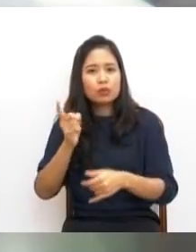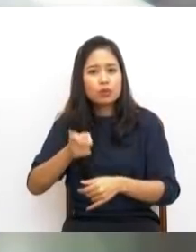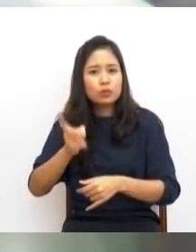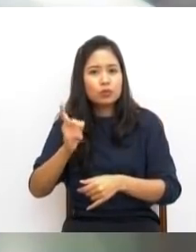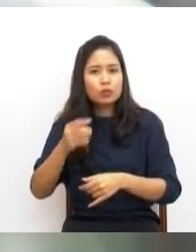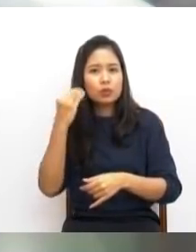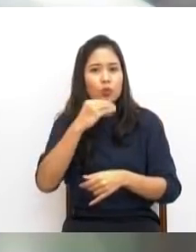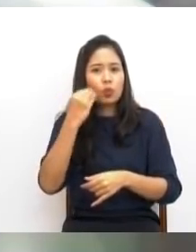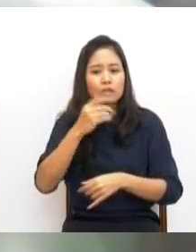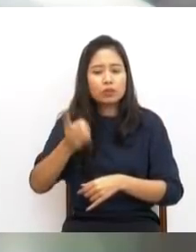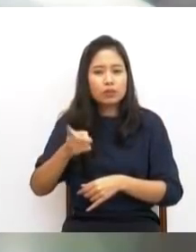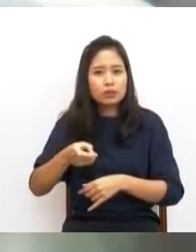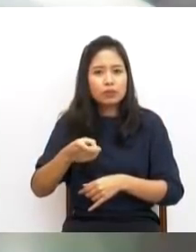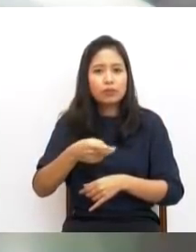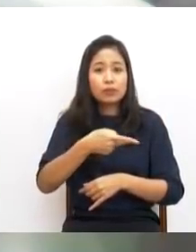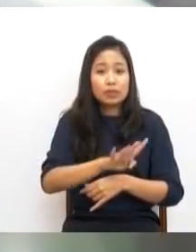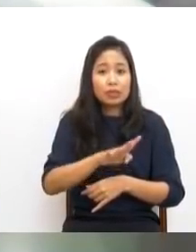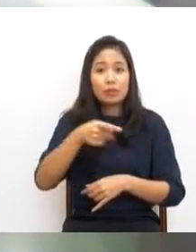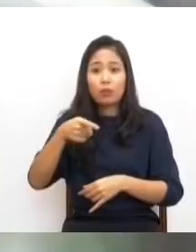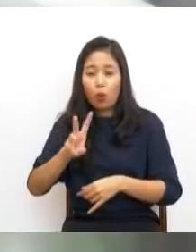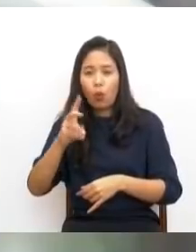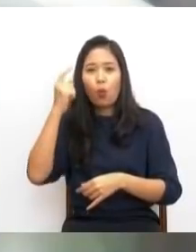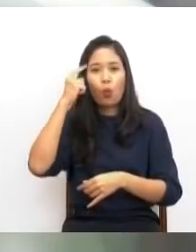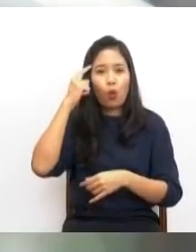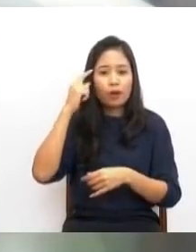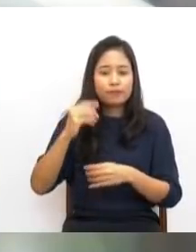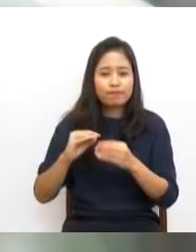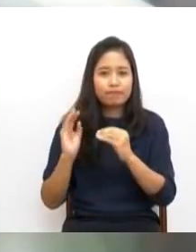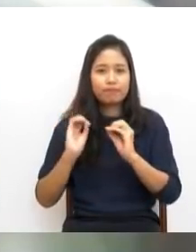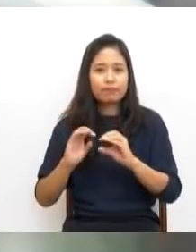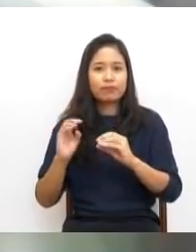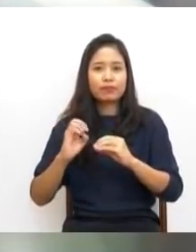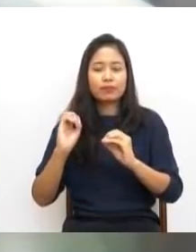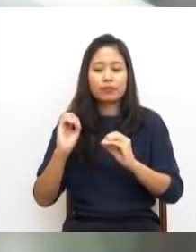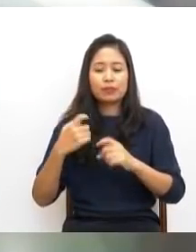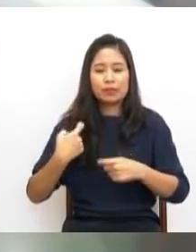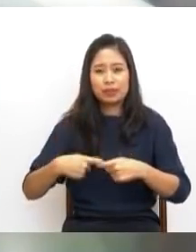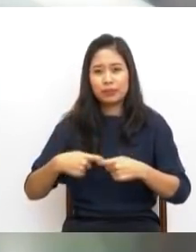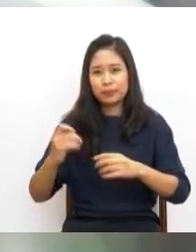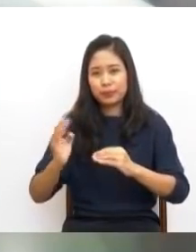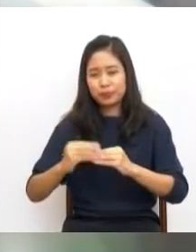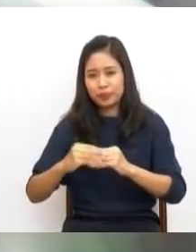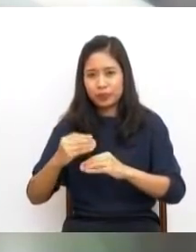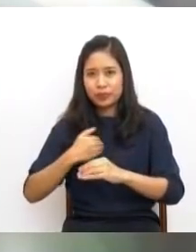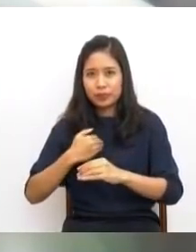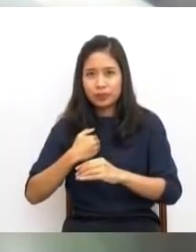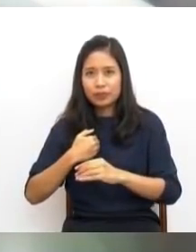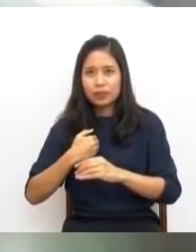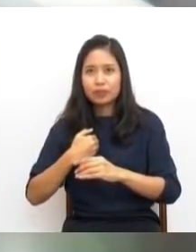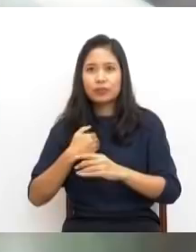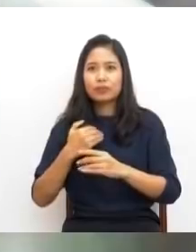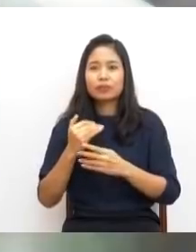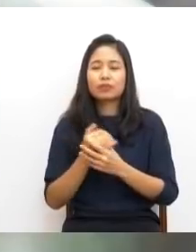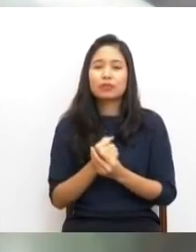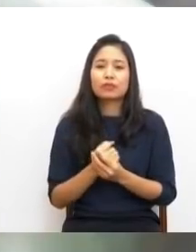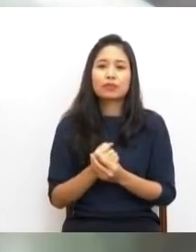พอเด็กป.4ถึงป.6เนี่ยก็จะเริ่มมีความยากซับซ้อนซึ่งตรงนี้มันก็อยู่ในเนื้อหาตามหลักสูตรแกนกลางแล้วถูกต้องไหมคะ ใช่ค่ะ